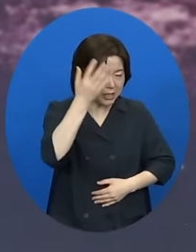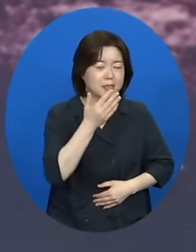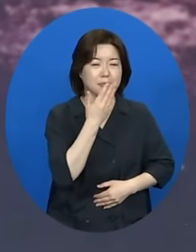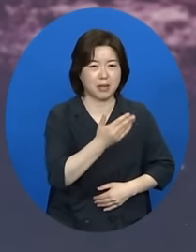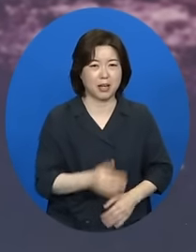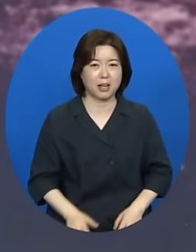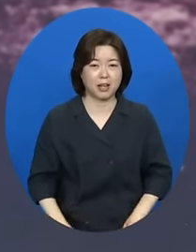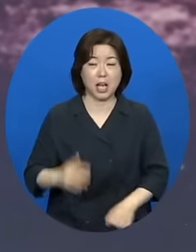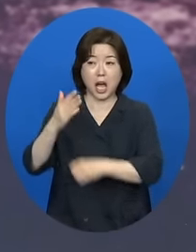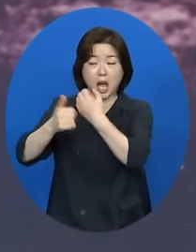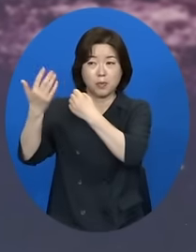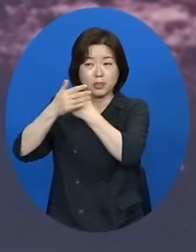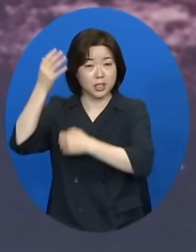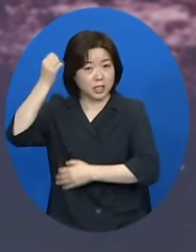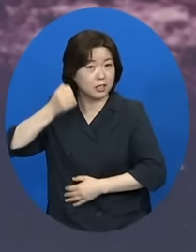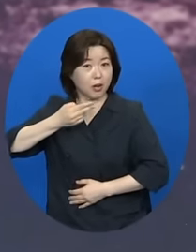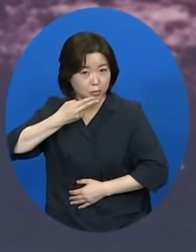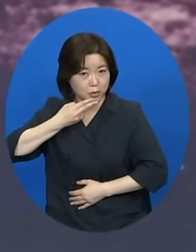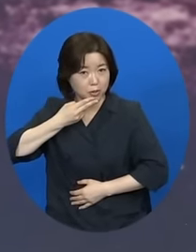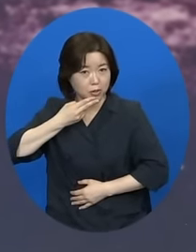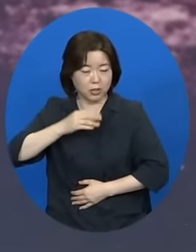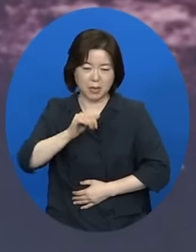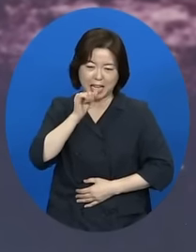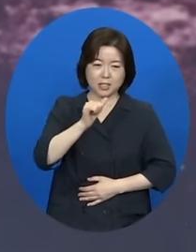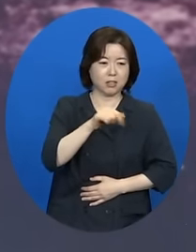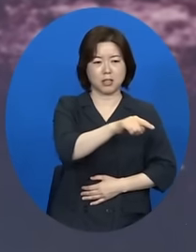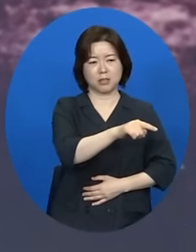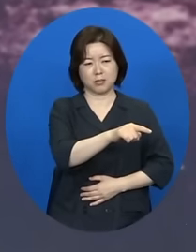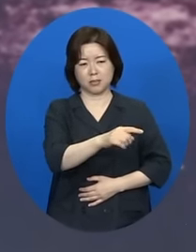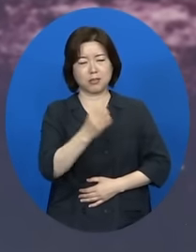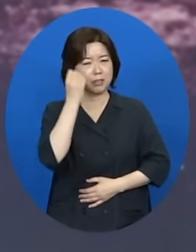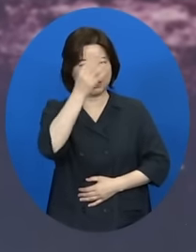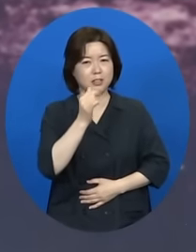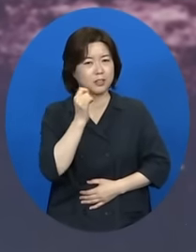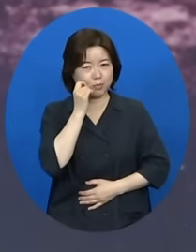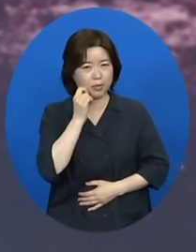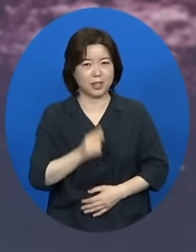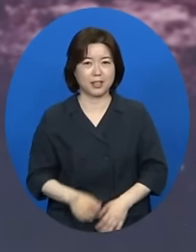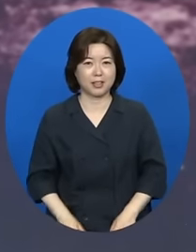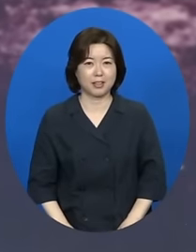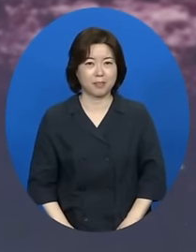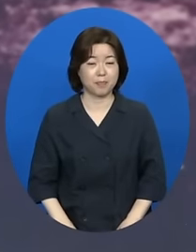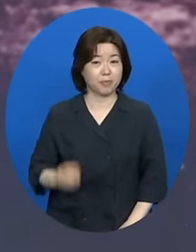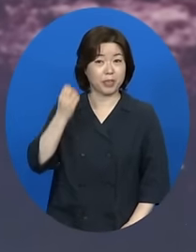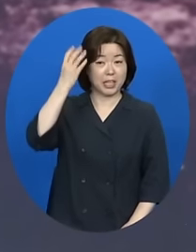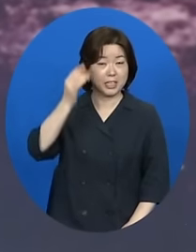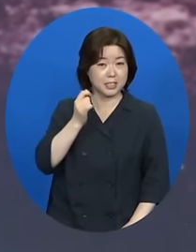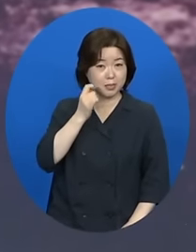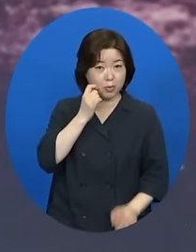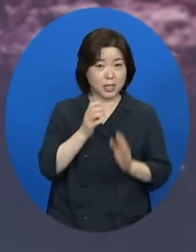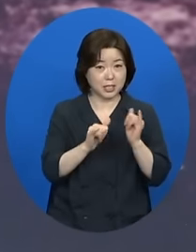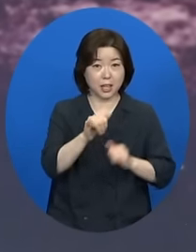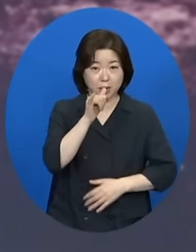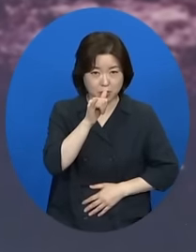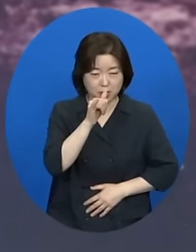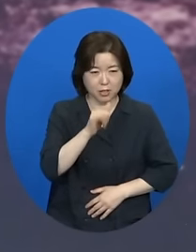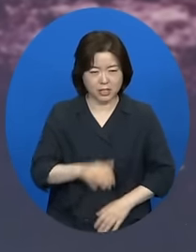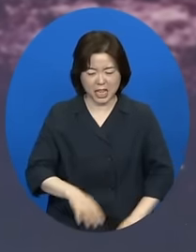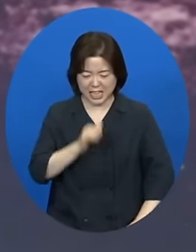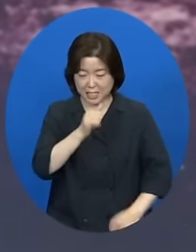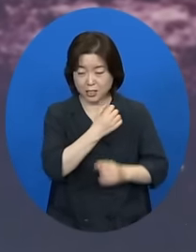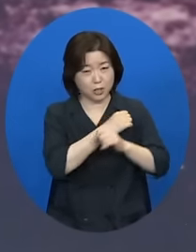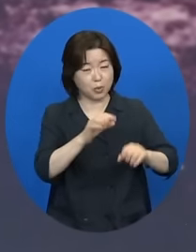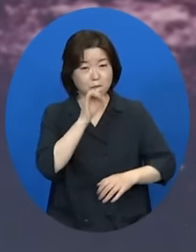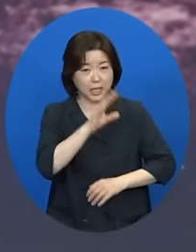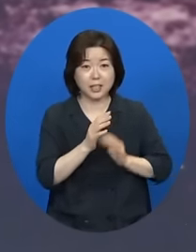하나님의 은혜를 기억하지 못하면 절대 잊을 수가 없어요. 여러분, 혹시 잊지 못하는 사람이 있습니까? 절대 용서하지 못하는